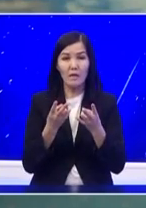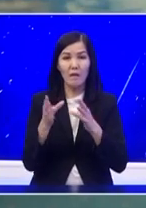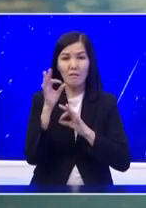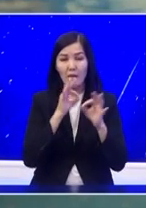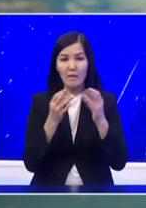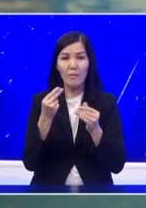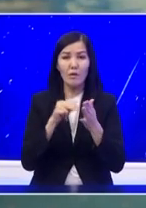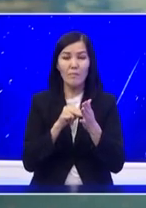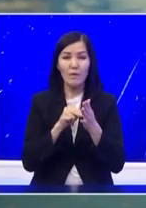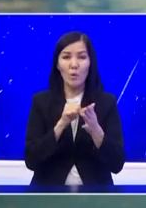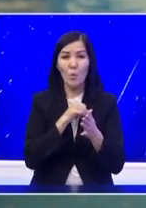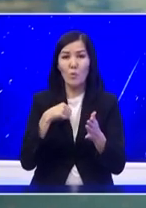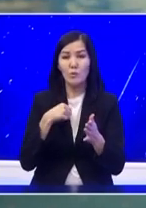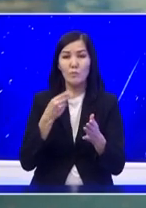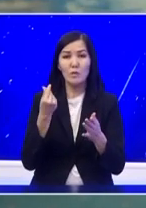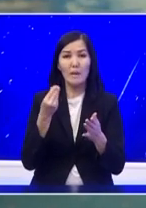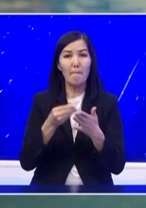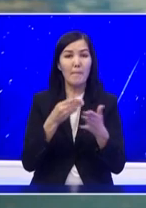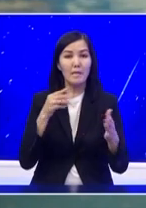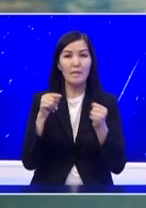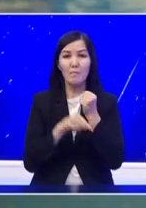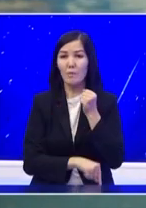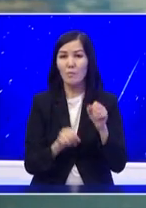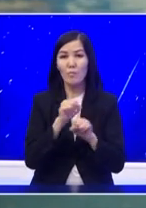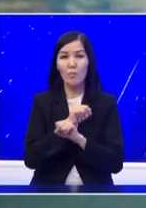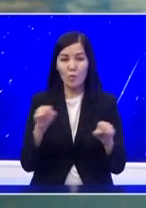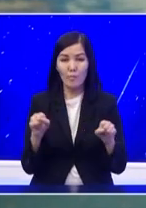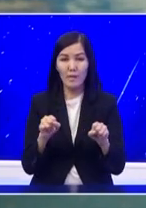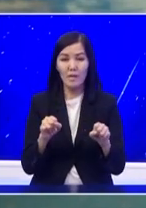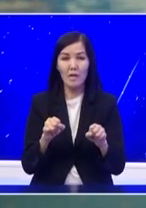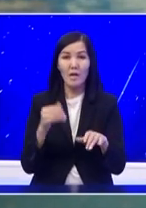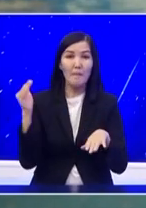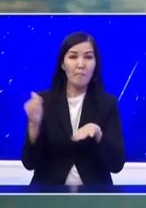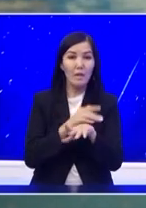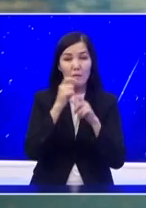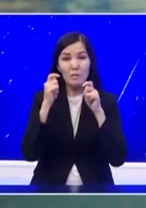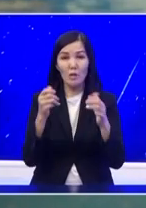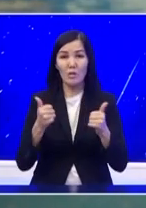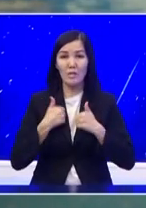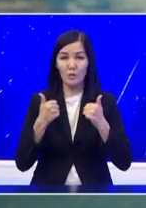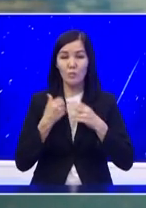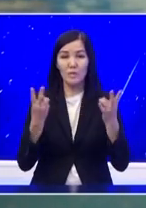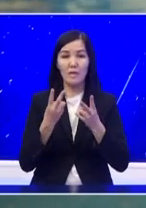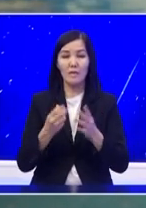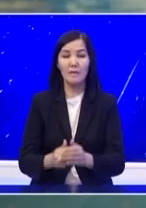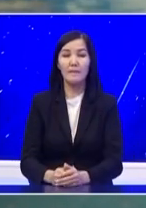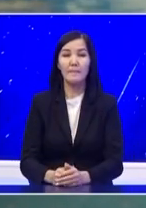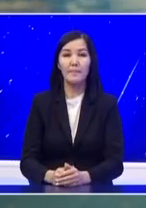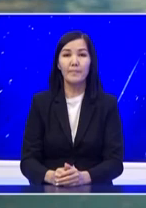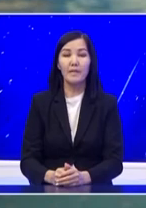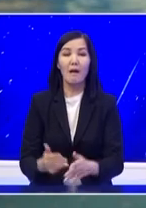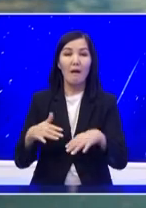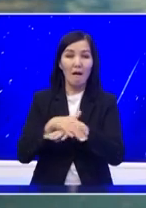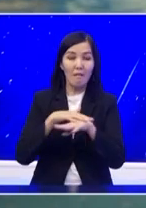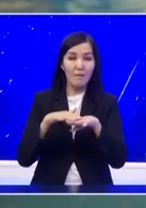Дәрі-дәрмектің бағасын қолдан қымбаттатуға жол бермей, жақсылық жасауға асығайық. Ал